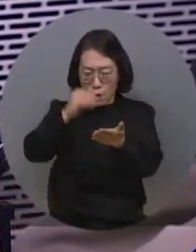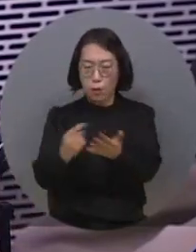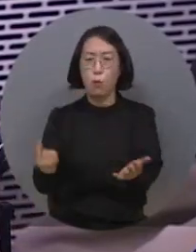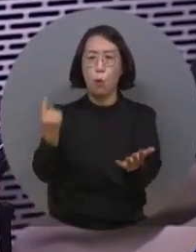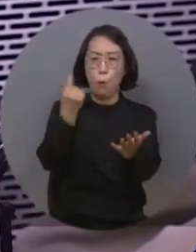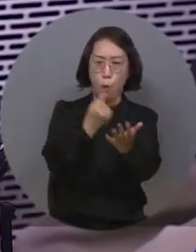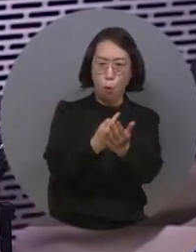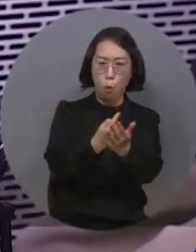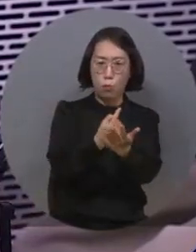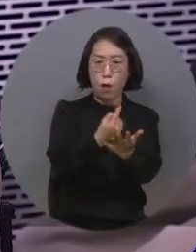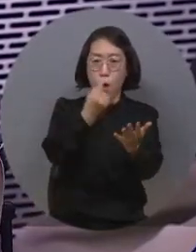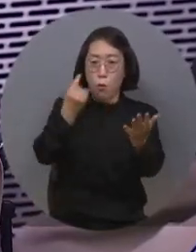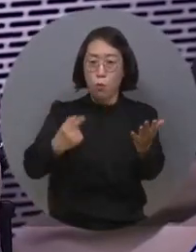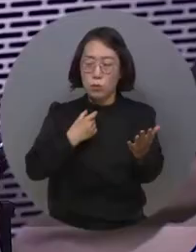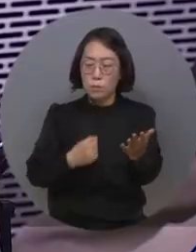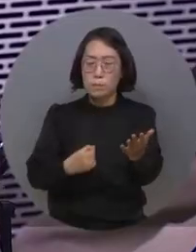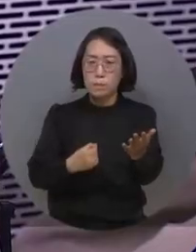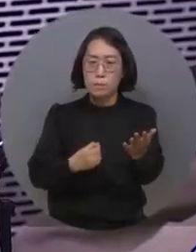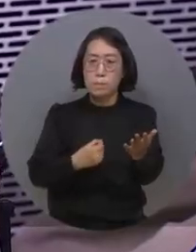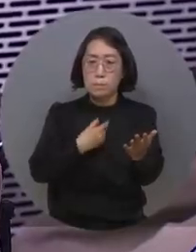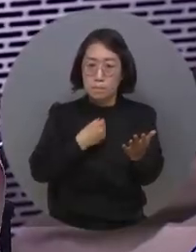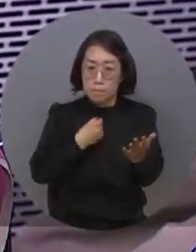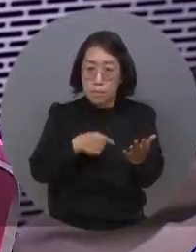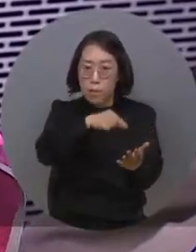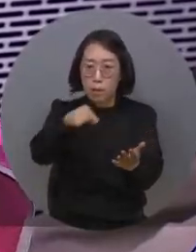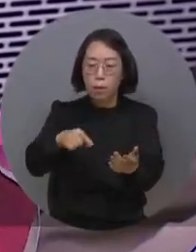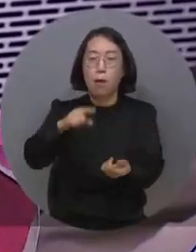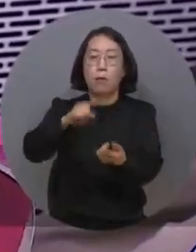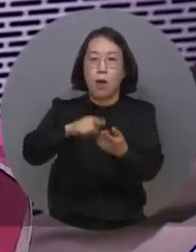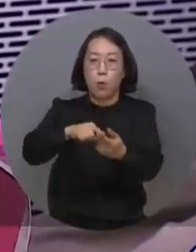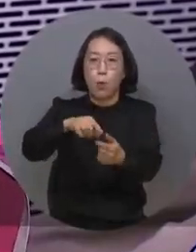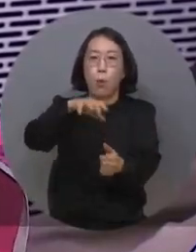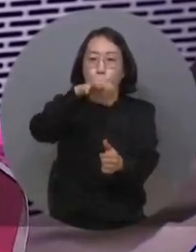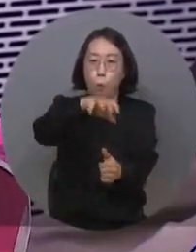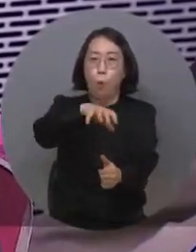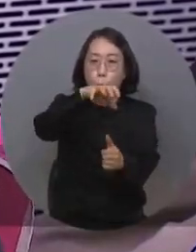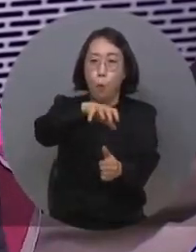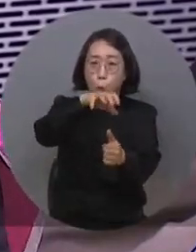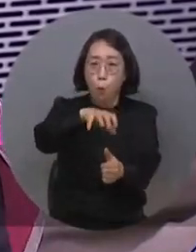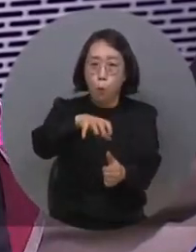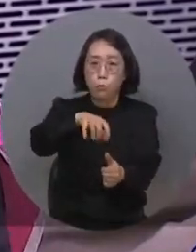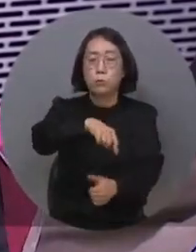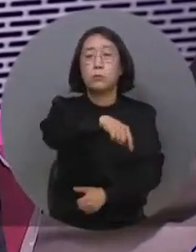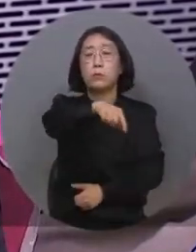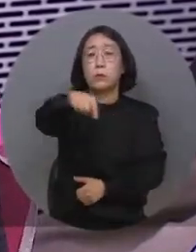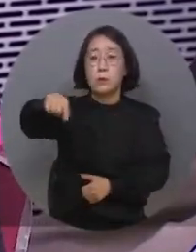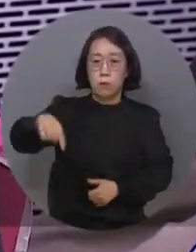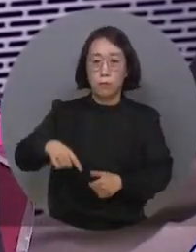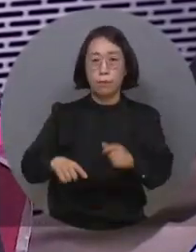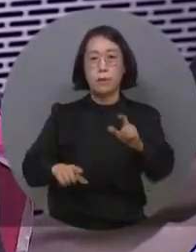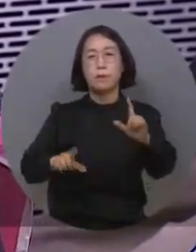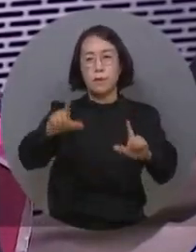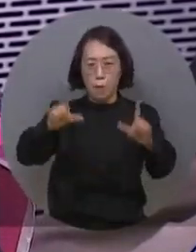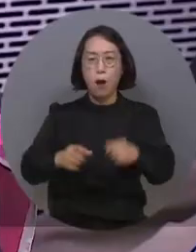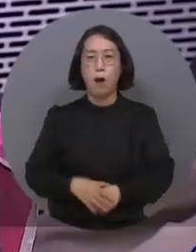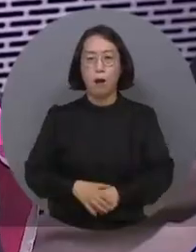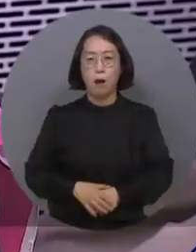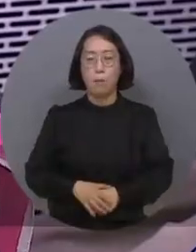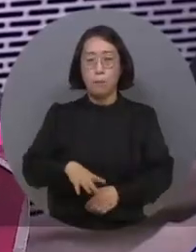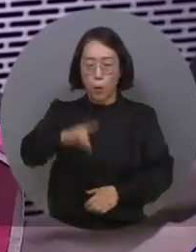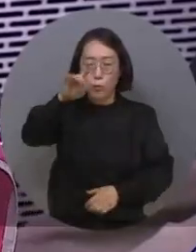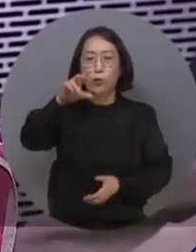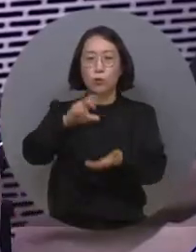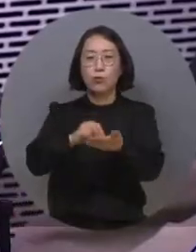나오고 싶다고 이야기하고 있는 장애인들을 아직도 시설에 감금하고 있는 이러한 문제부터